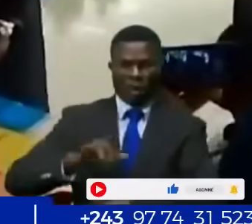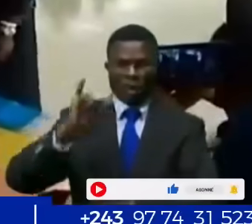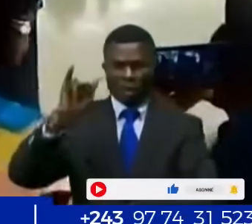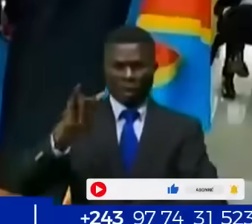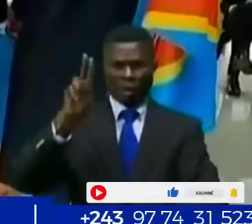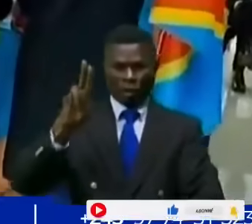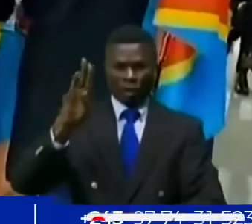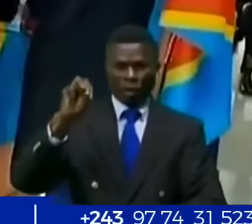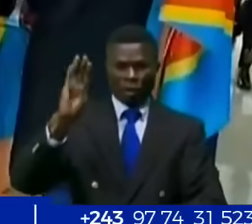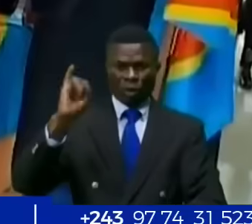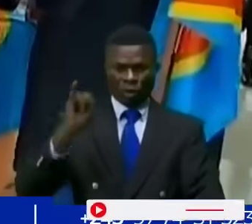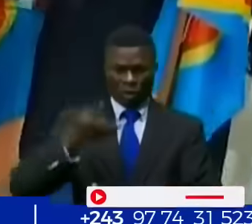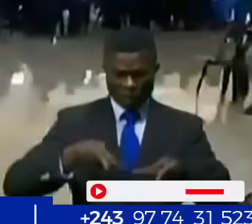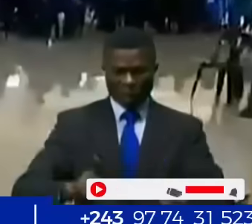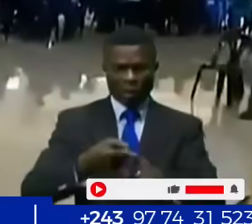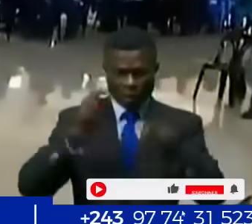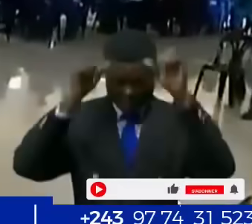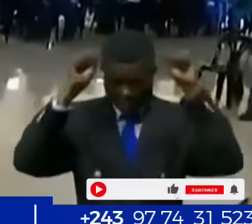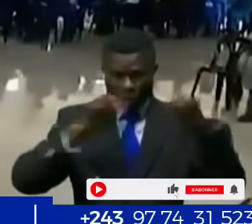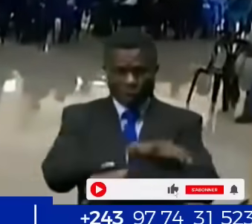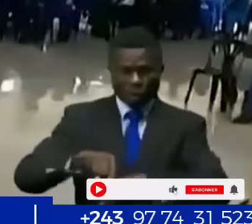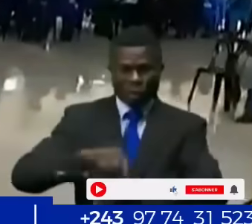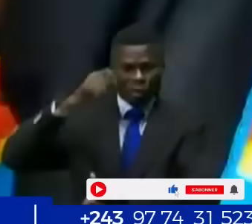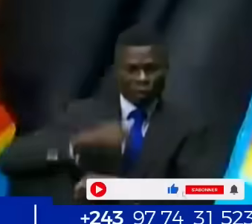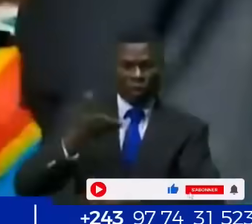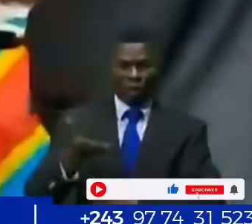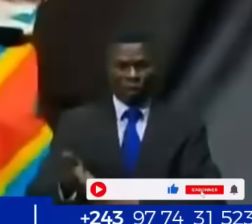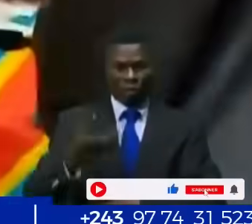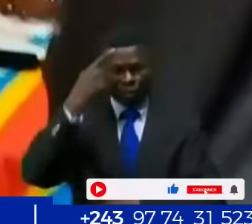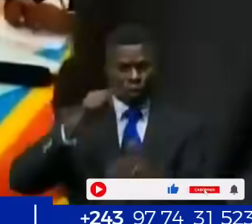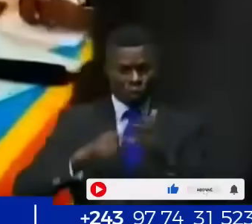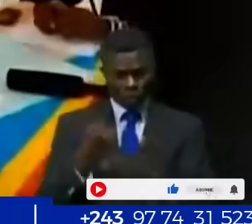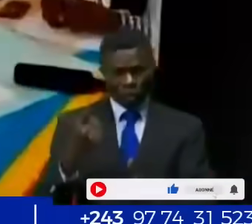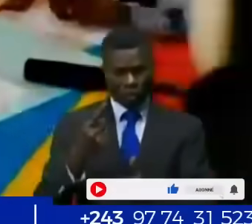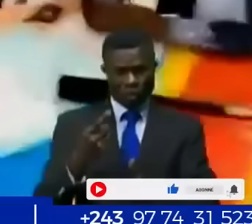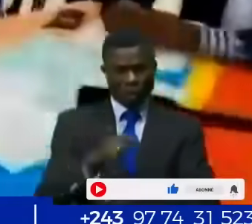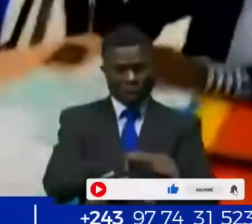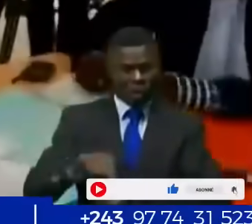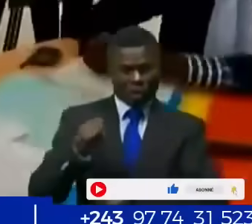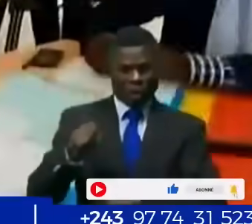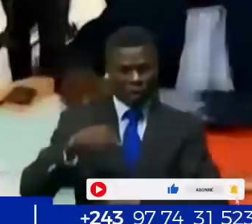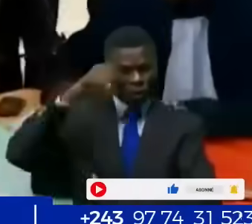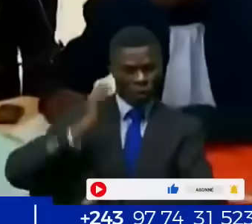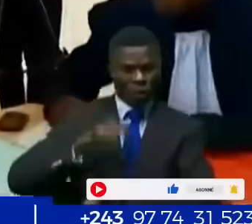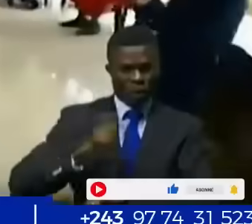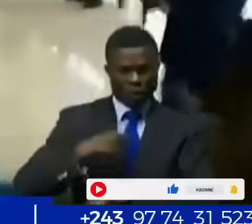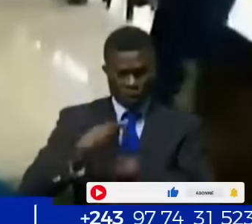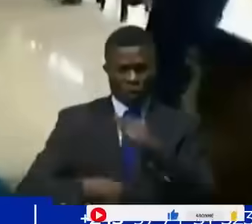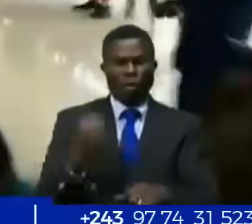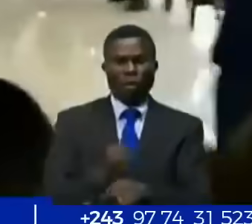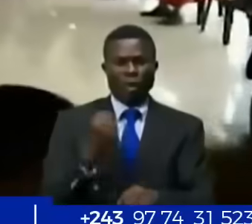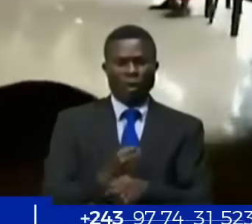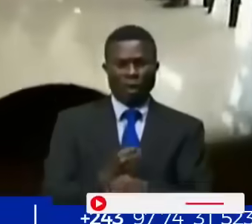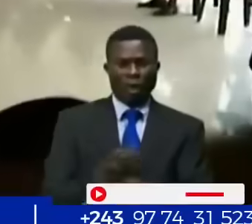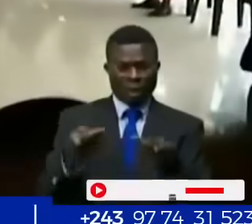avec l'autorisation du président de cette instance judiciaire. Pour la première, que cette instance judiciaire est opérationnelle dans leur